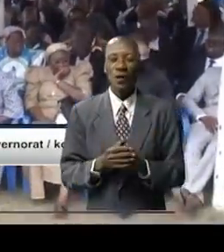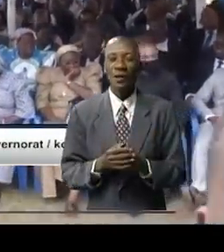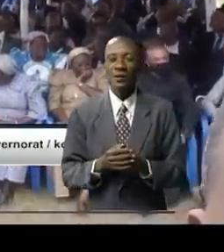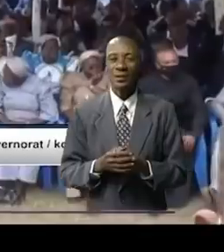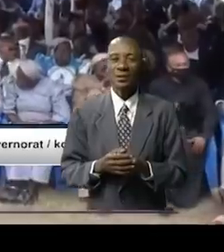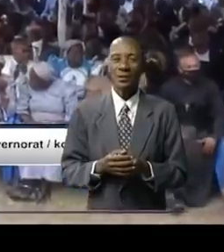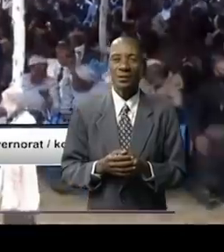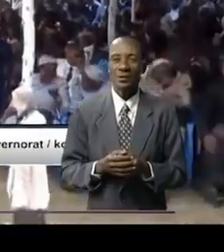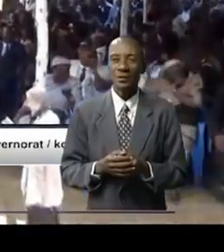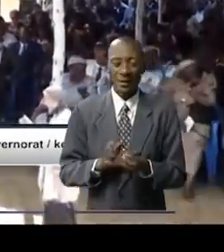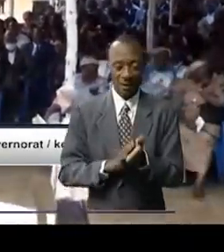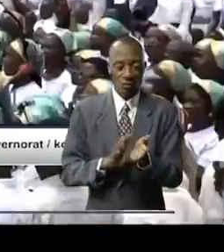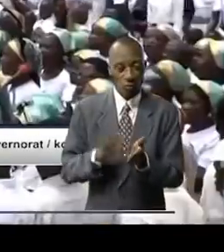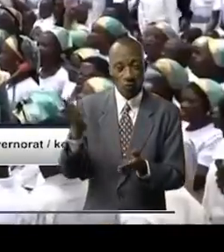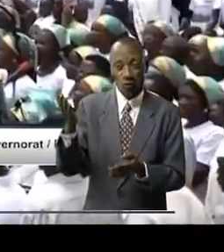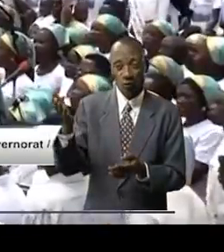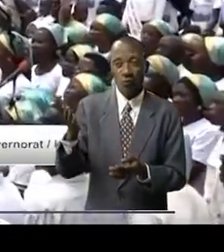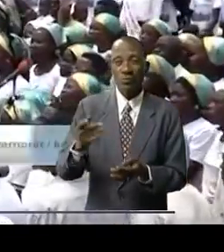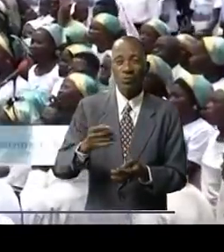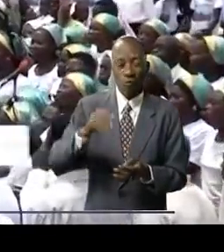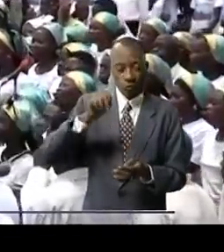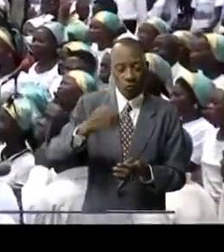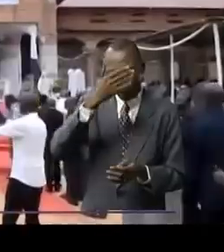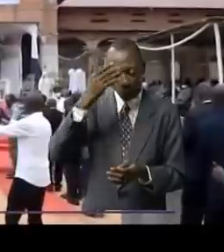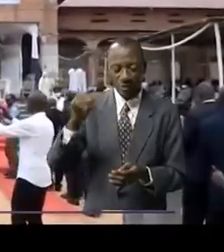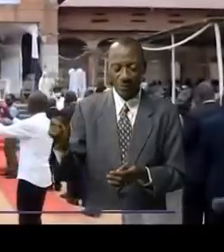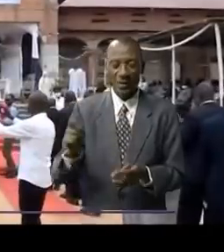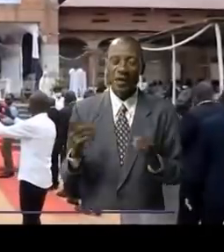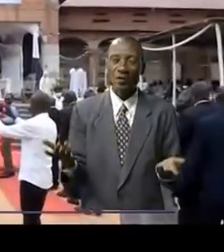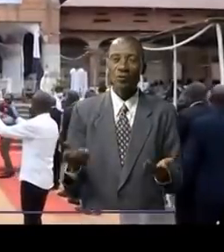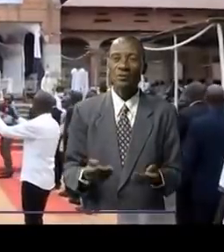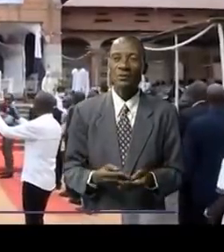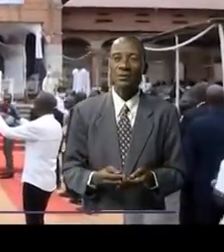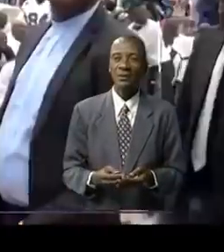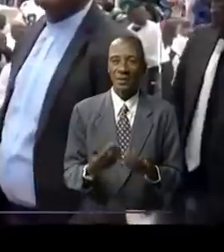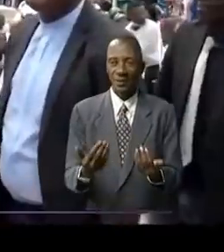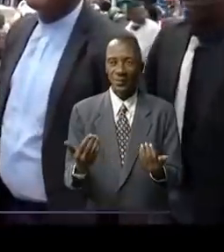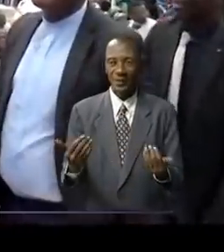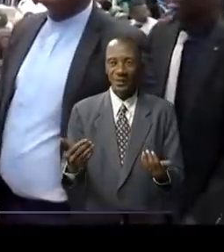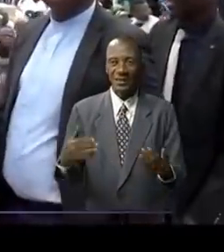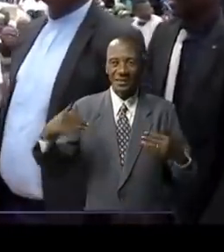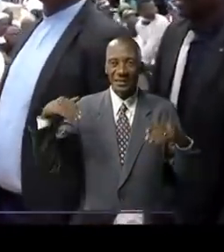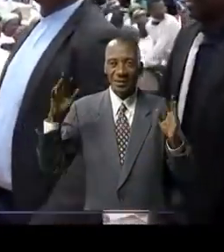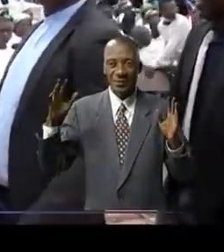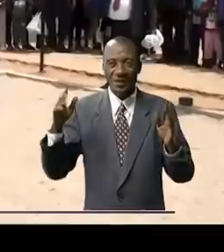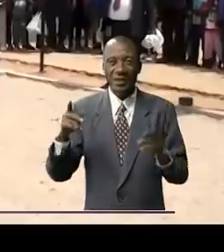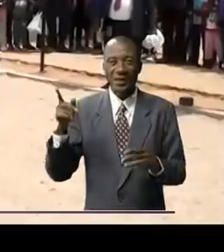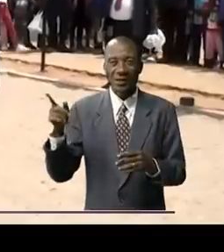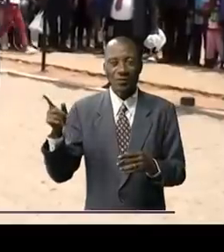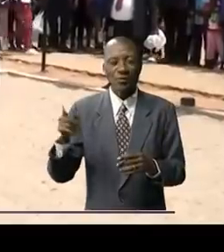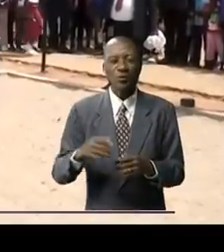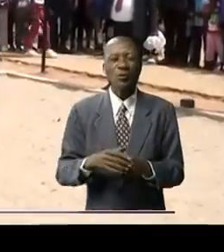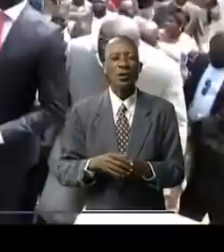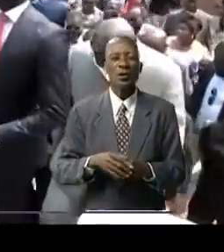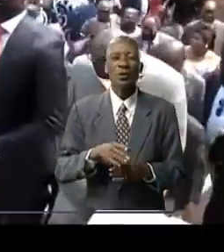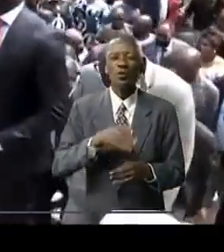le désenclavement de ces sites. Pour rappel, le petit séminaire Saint-François-Xavier de Mbatakila a été fondé en 1920 par la